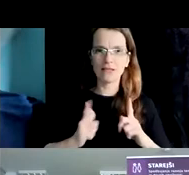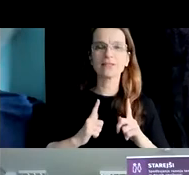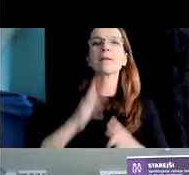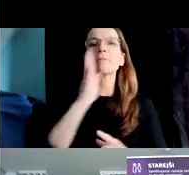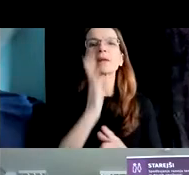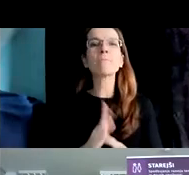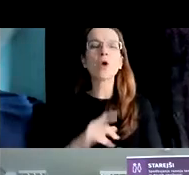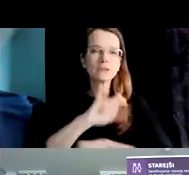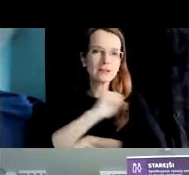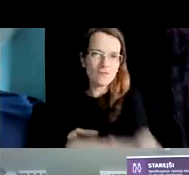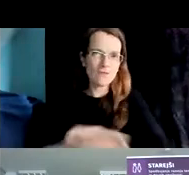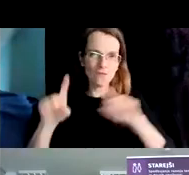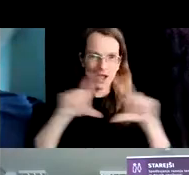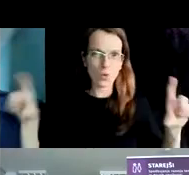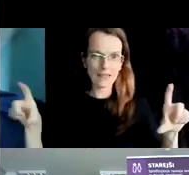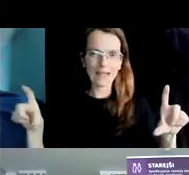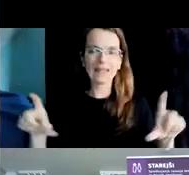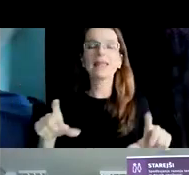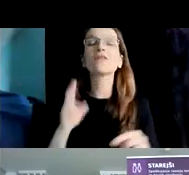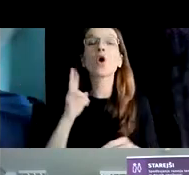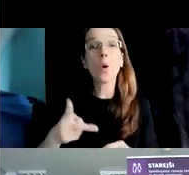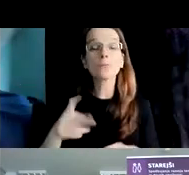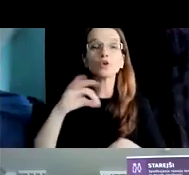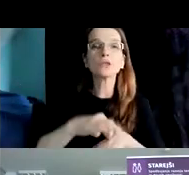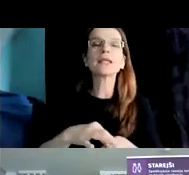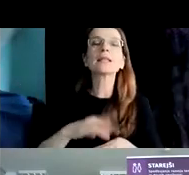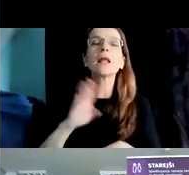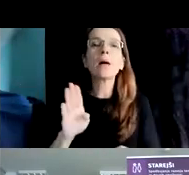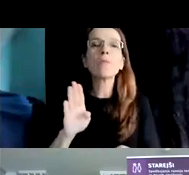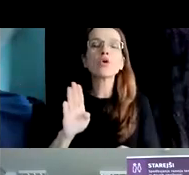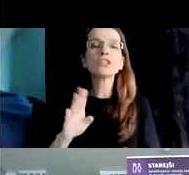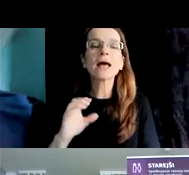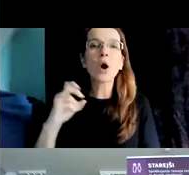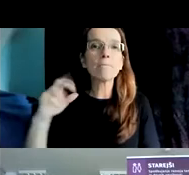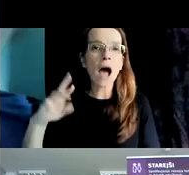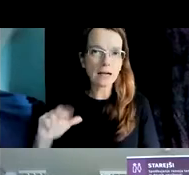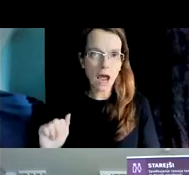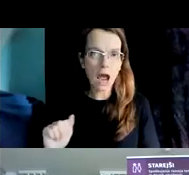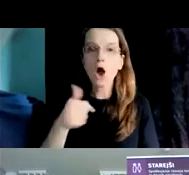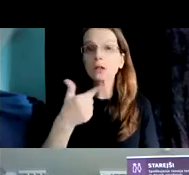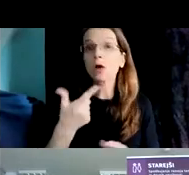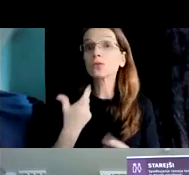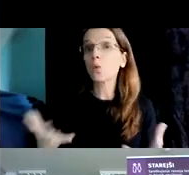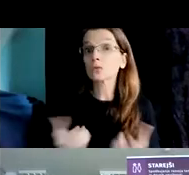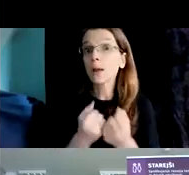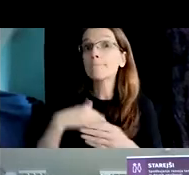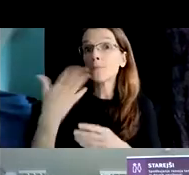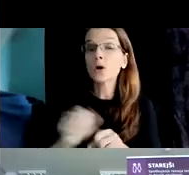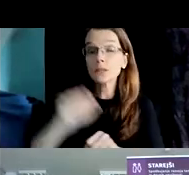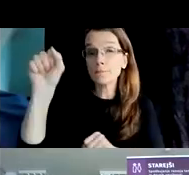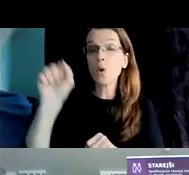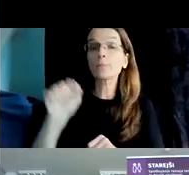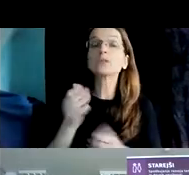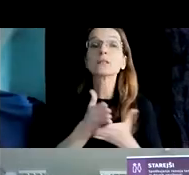Primorskem pedagoške fakultete v Kopru, docent dr. Božidar Opara, ki je eden od ustanoviteljev podiplomske študijske